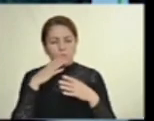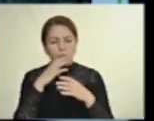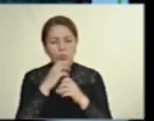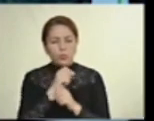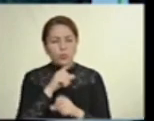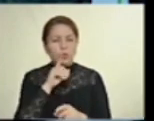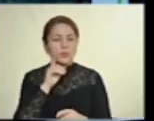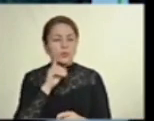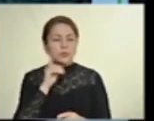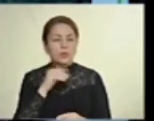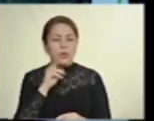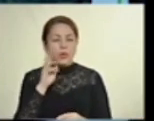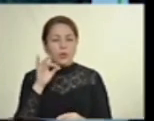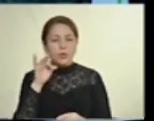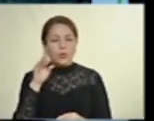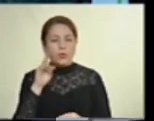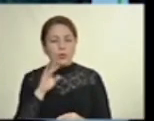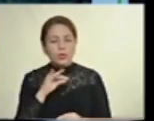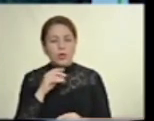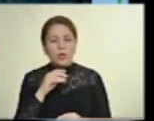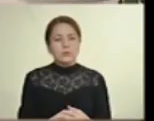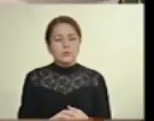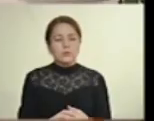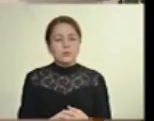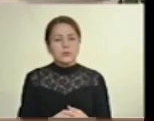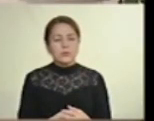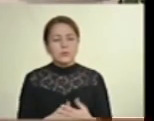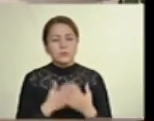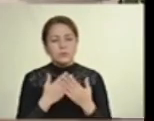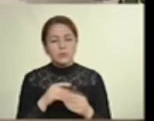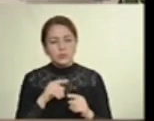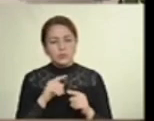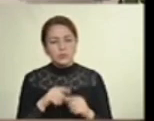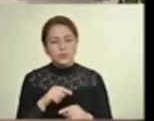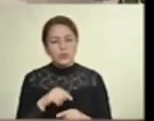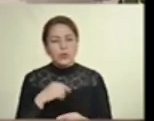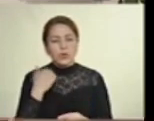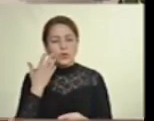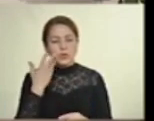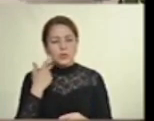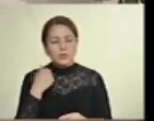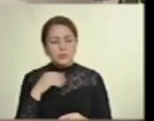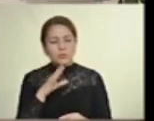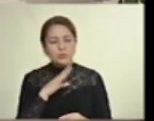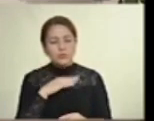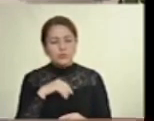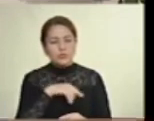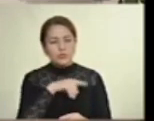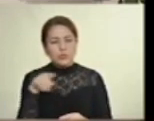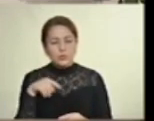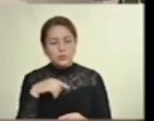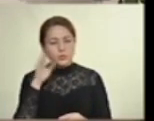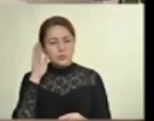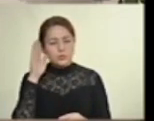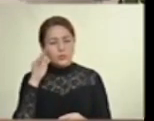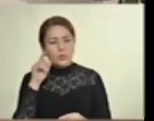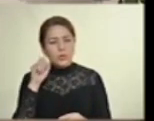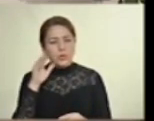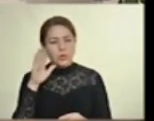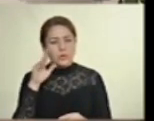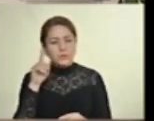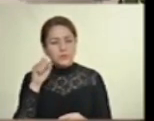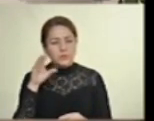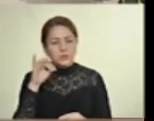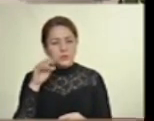qorin tomoni esa oqish rangda bo'ladi. Mana shu ularning rangda bo'lishi ularning suv havzasida